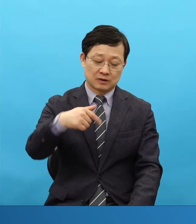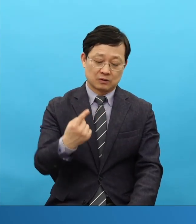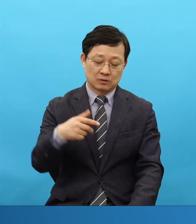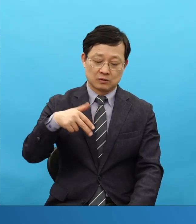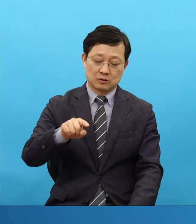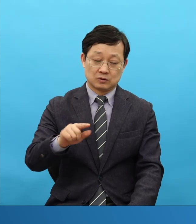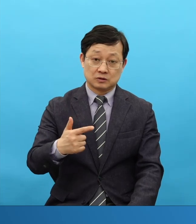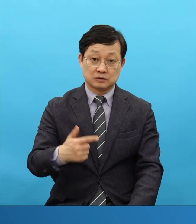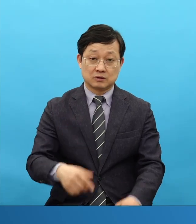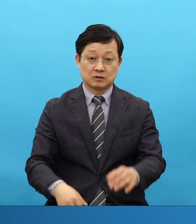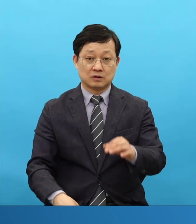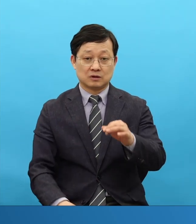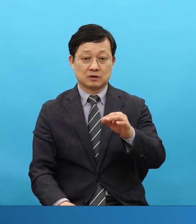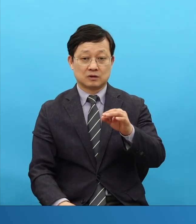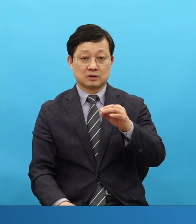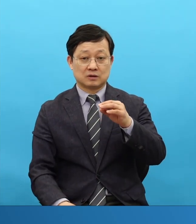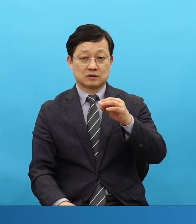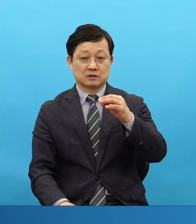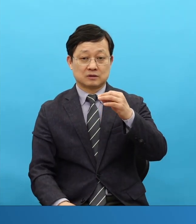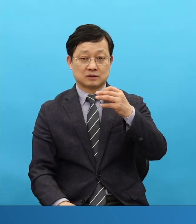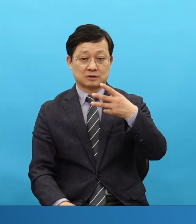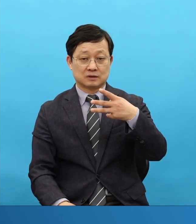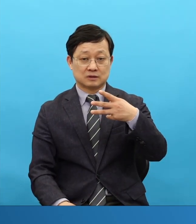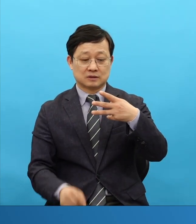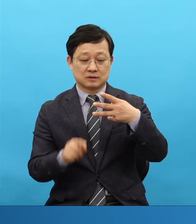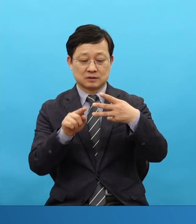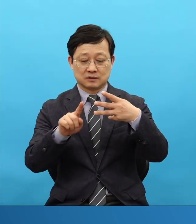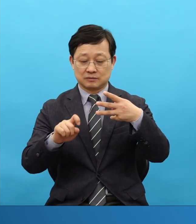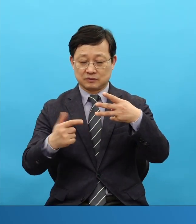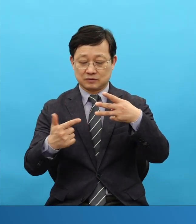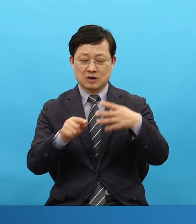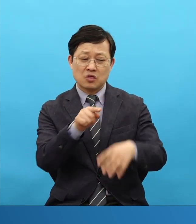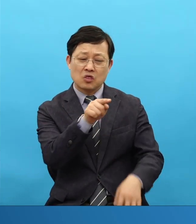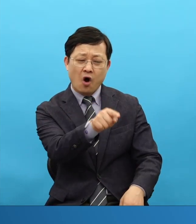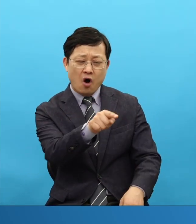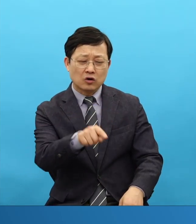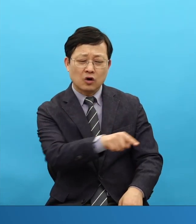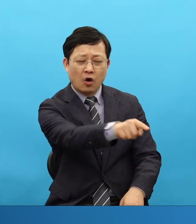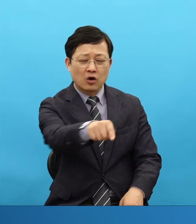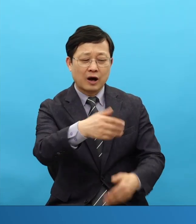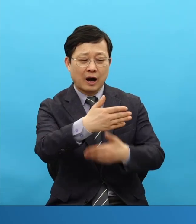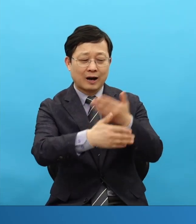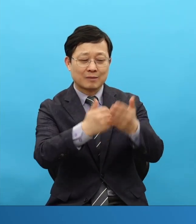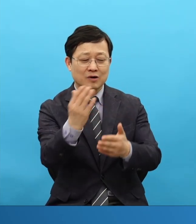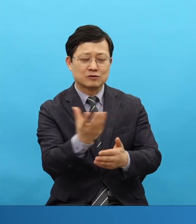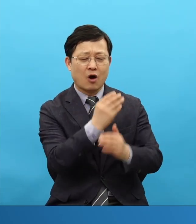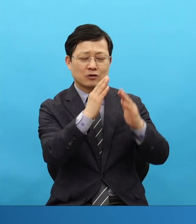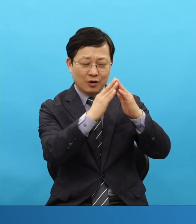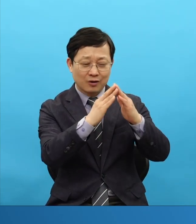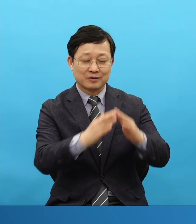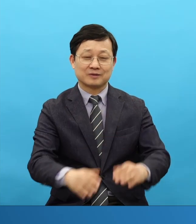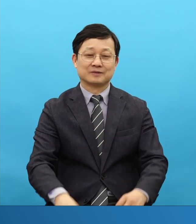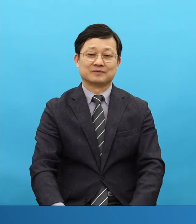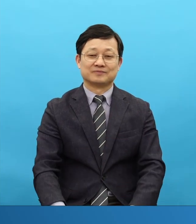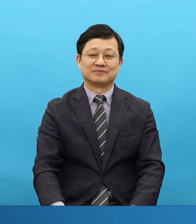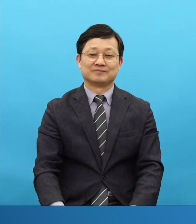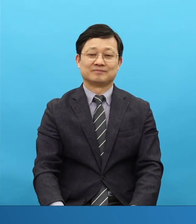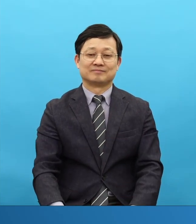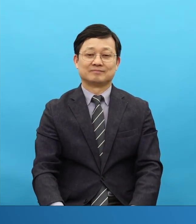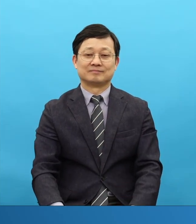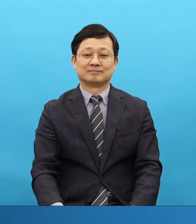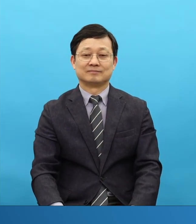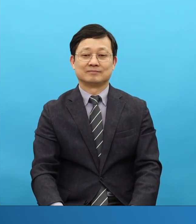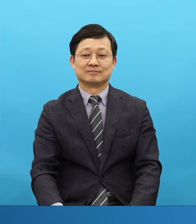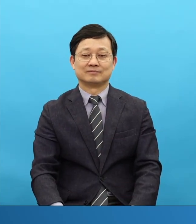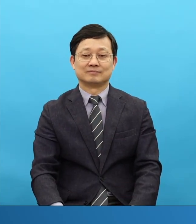이 바울은 고린도 사람이 너희가 하나님의 성전인 것과 그랬잖아요. That's what Paul says in 1 Corinthians 3 that don't you know